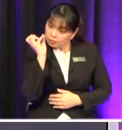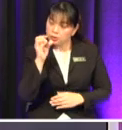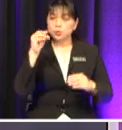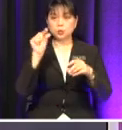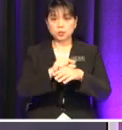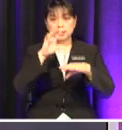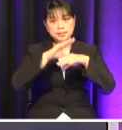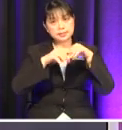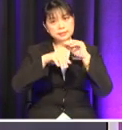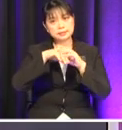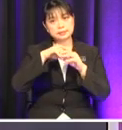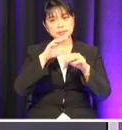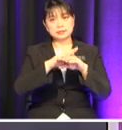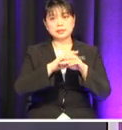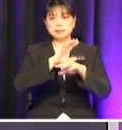kita guna-guna